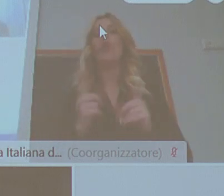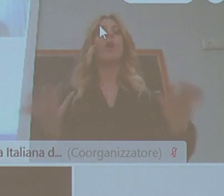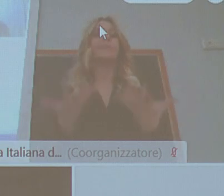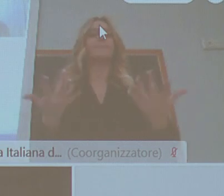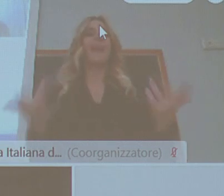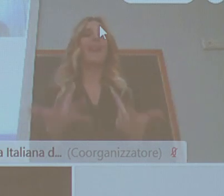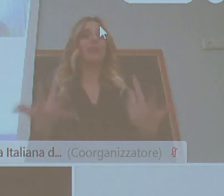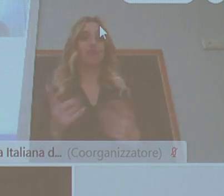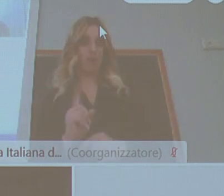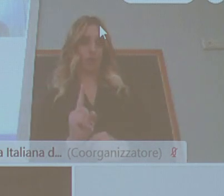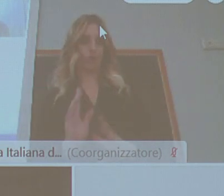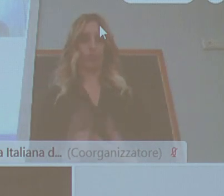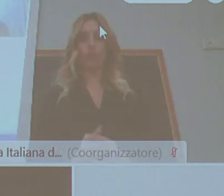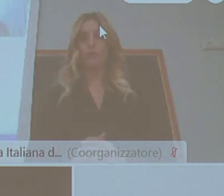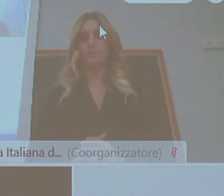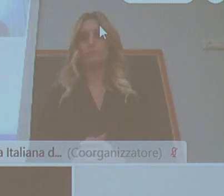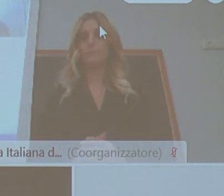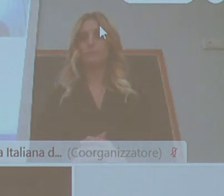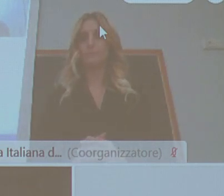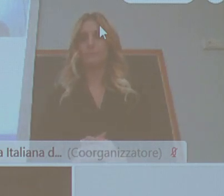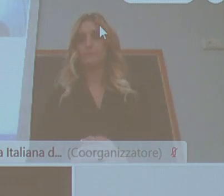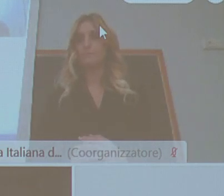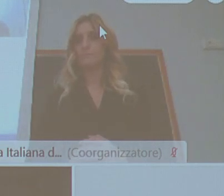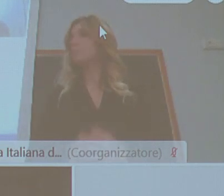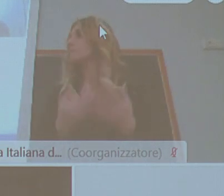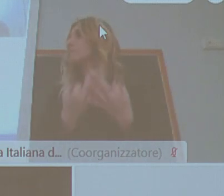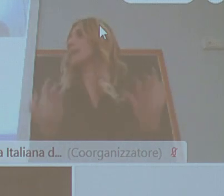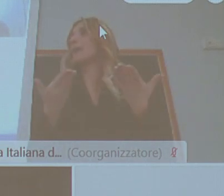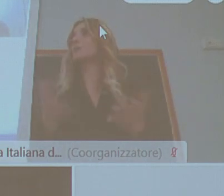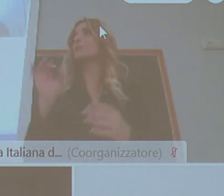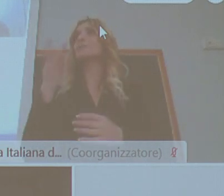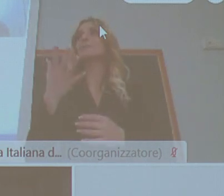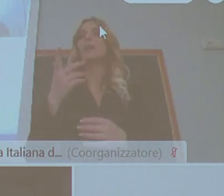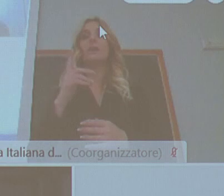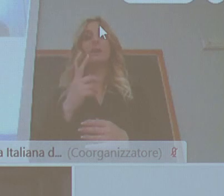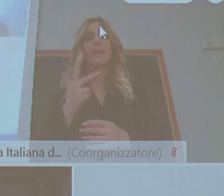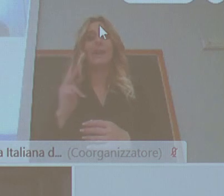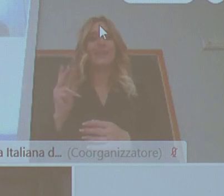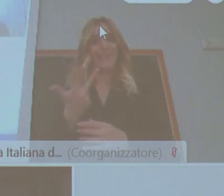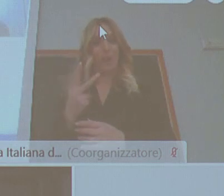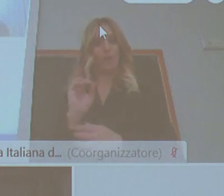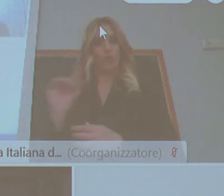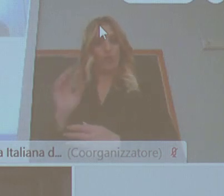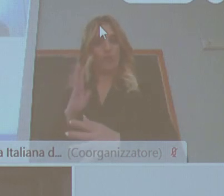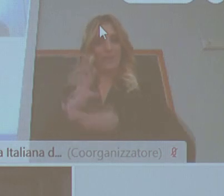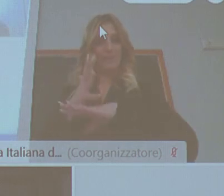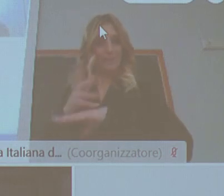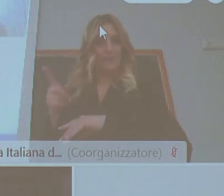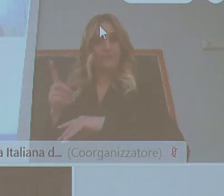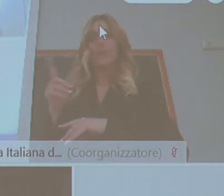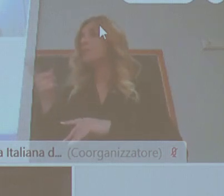leggera. Bene, allora abbiamo, se non ci sono da parte dei tre docenti intervenuti alla tavola rotonda